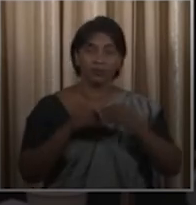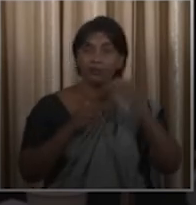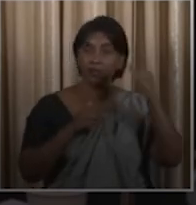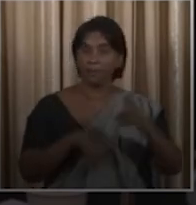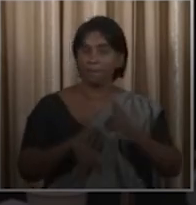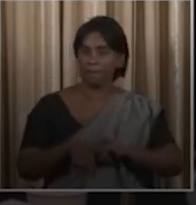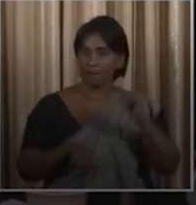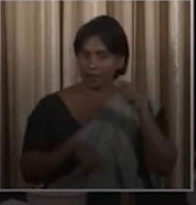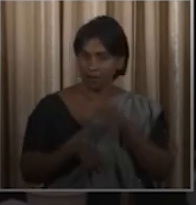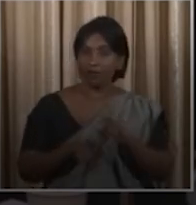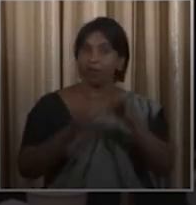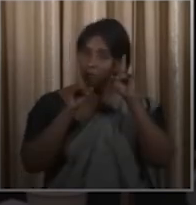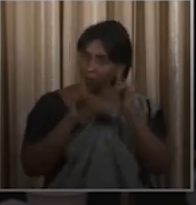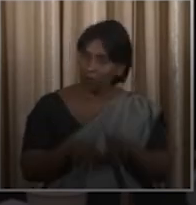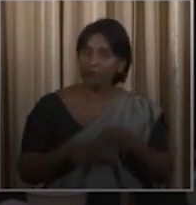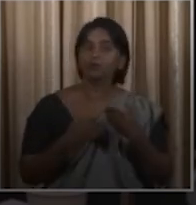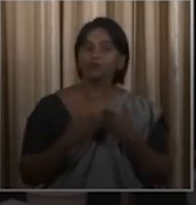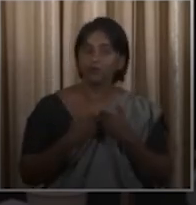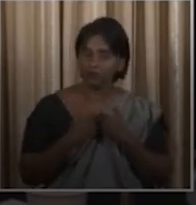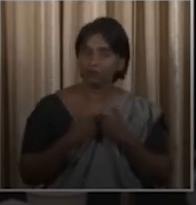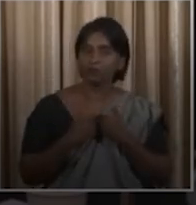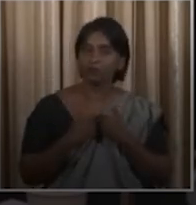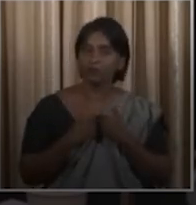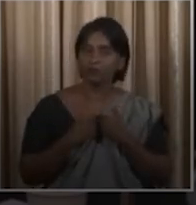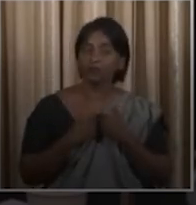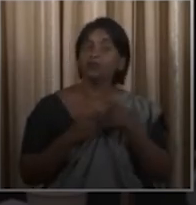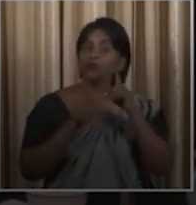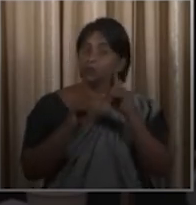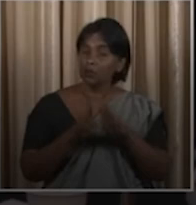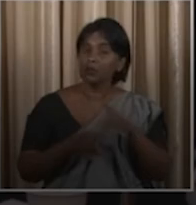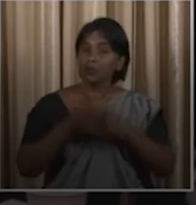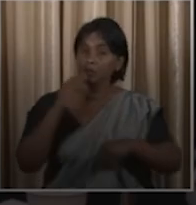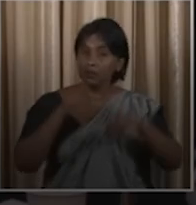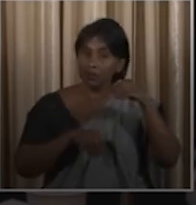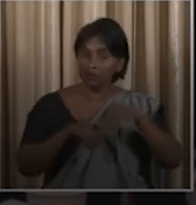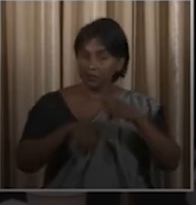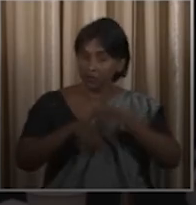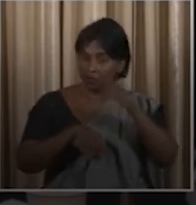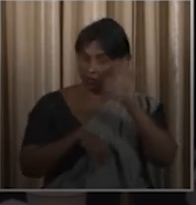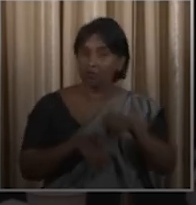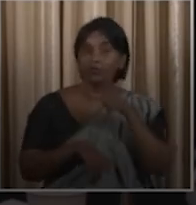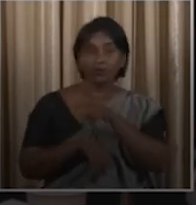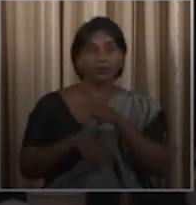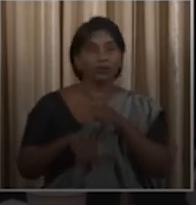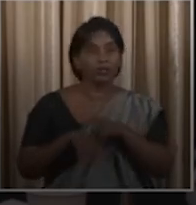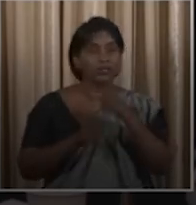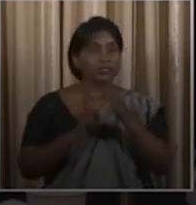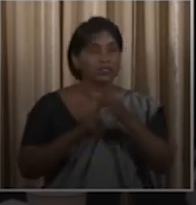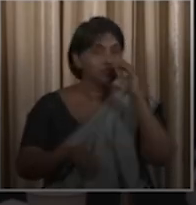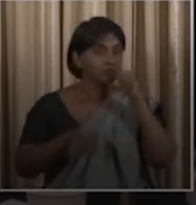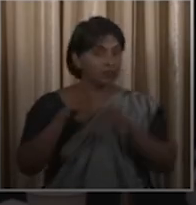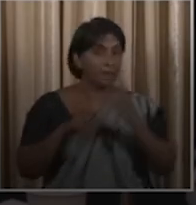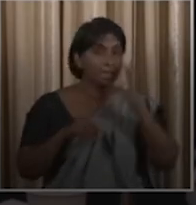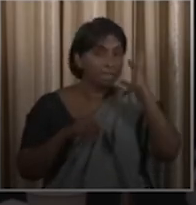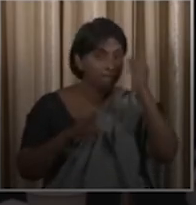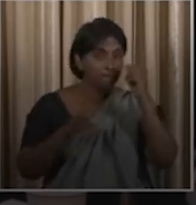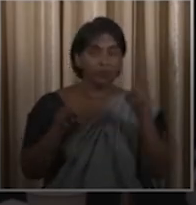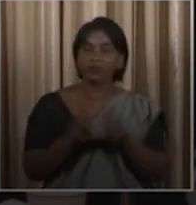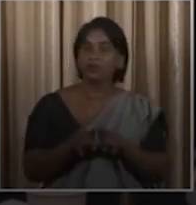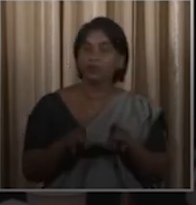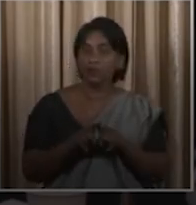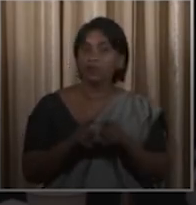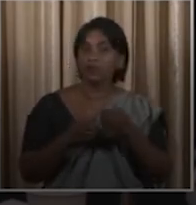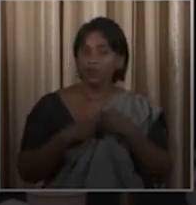තමයි ඒ වෙලාවේ මැතිවරණ තිබුණා නම් ඒ වෙලාවේ තිබුණ ජනාධිපතිවරණේ ප්‍රතිඵල 90 අපේ පක්ෂයේ මන්ත්‍රීවරු ගණනාවක්